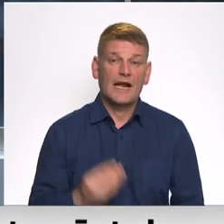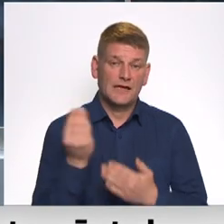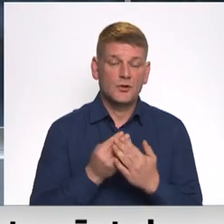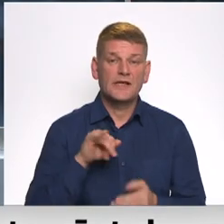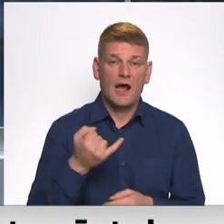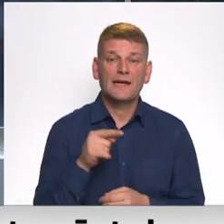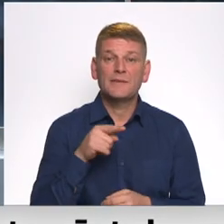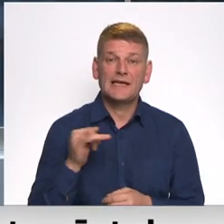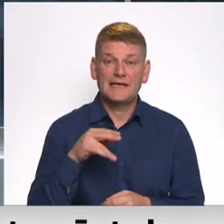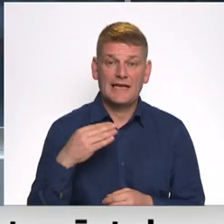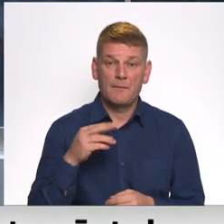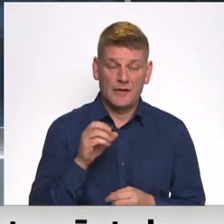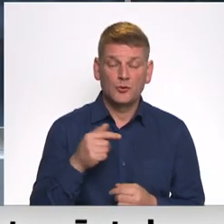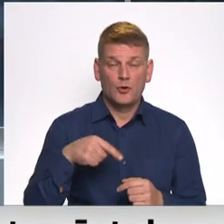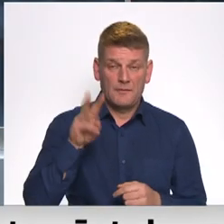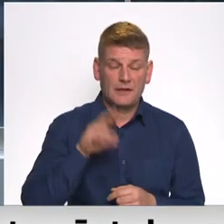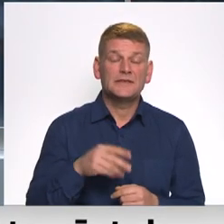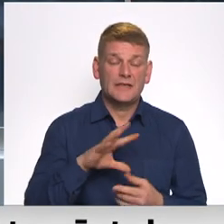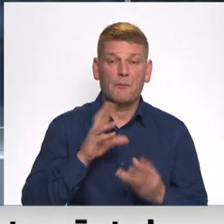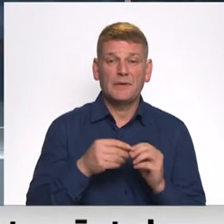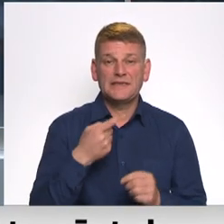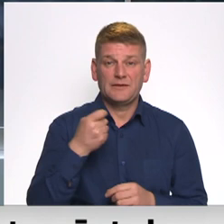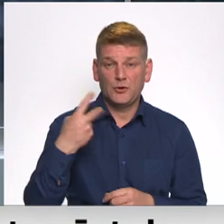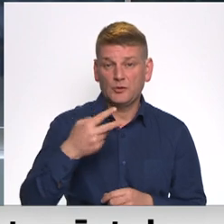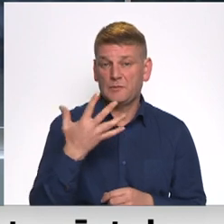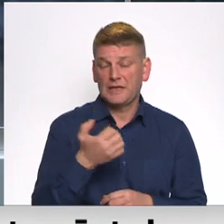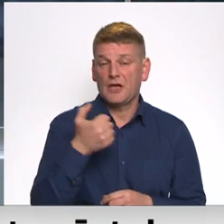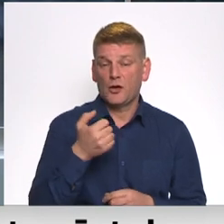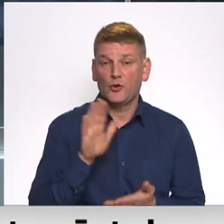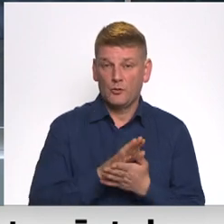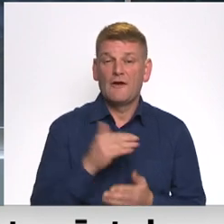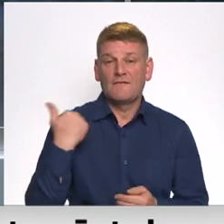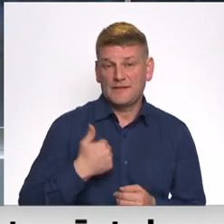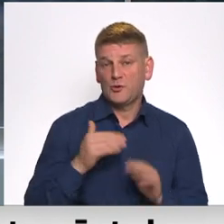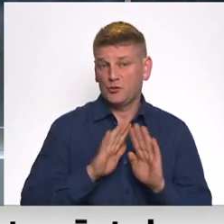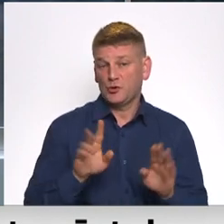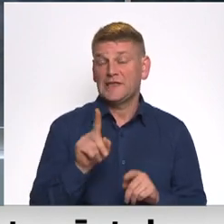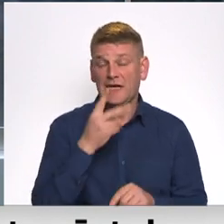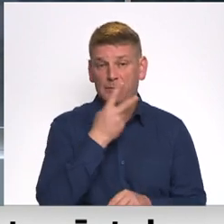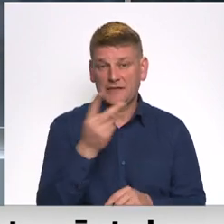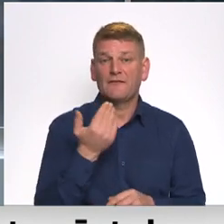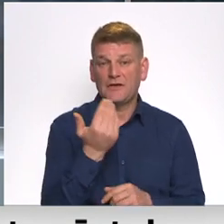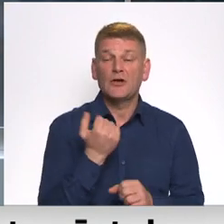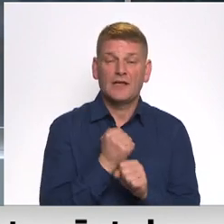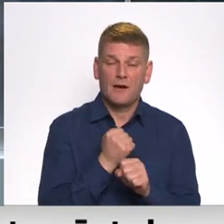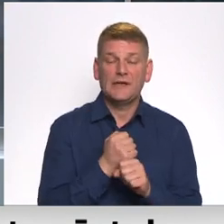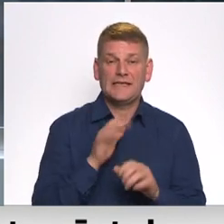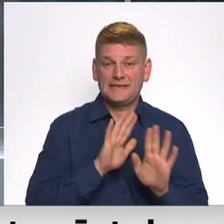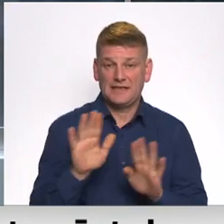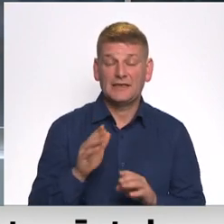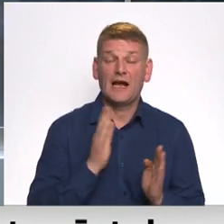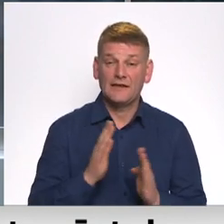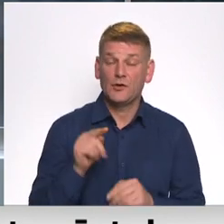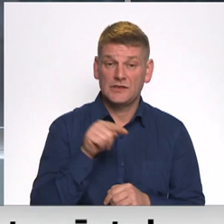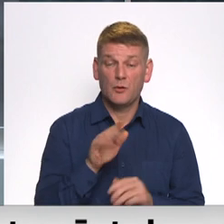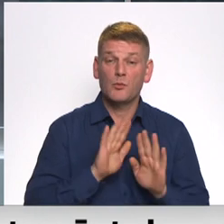Gleznotājiem Jānim Tīdemanim šomēnes aprit 125 gadu jubileju, tāpēc Ventspils muzejā apskatāma viņa darbu izstādi. Gatavojoties